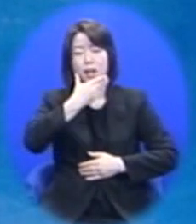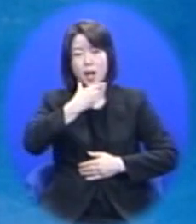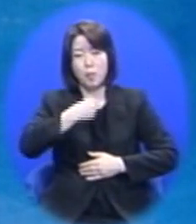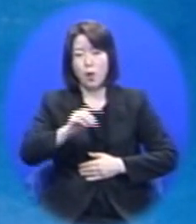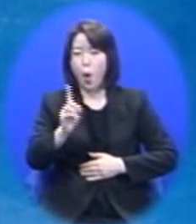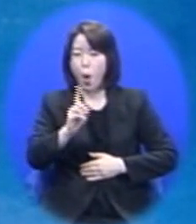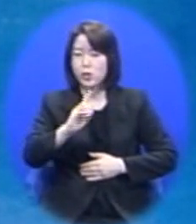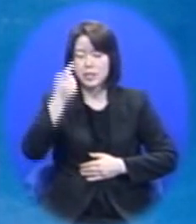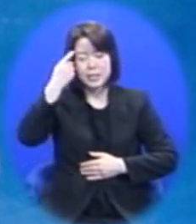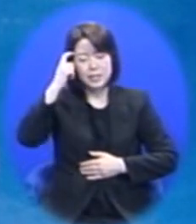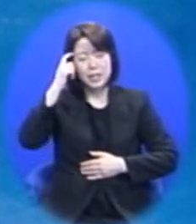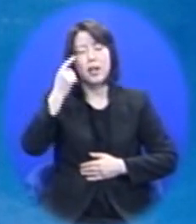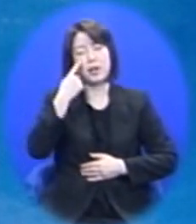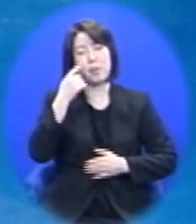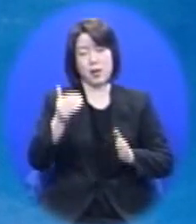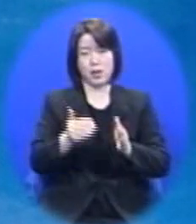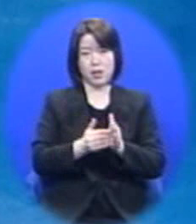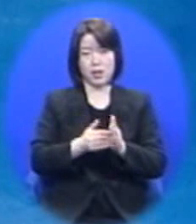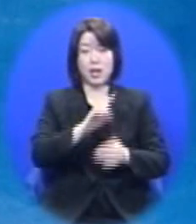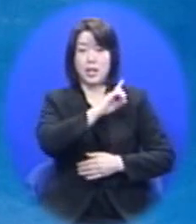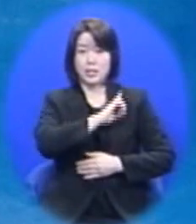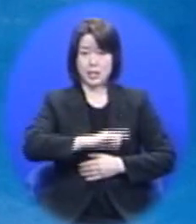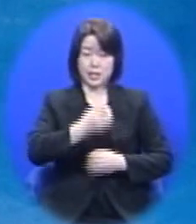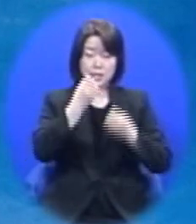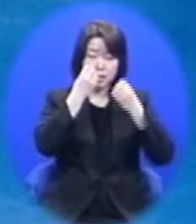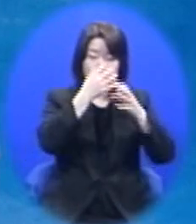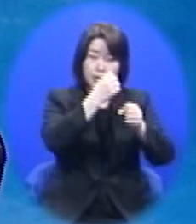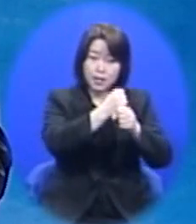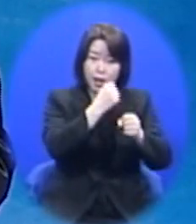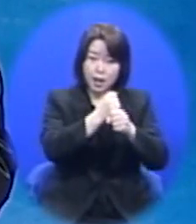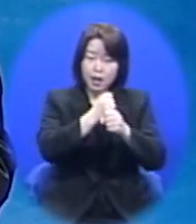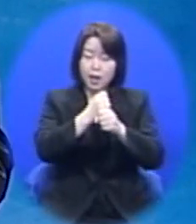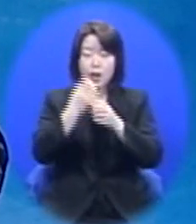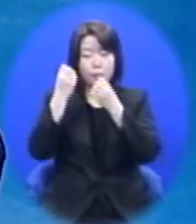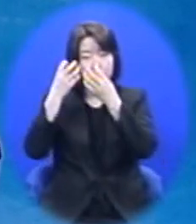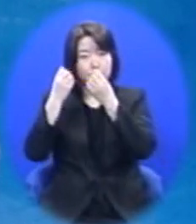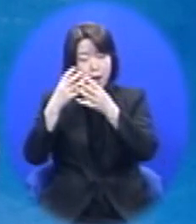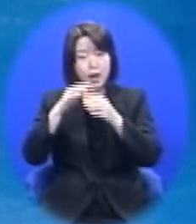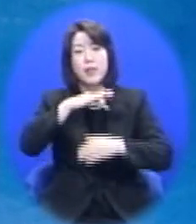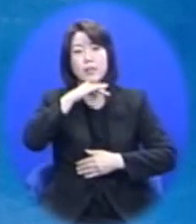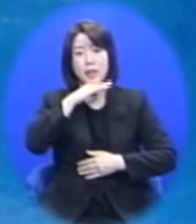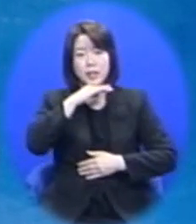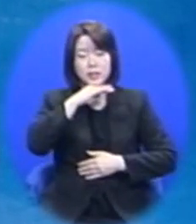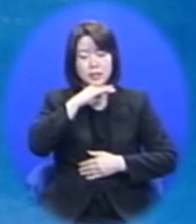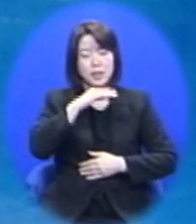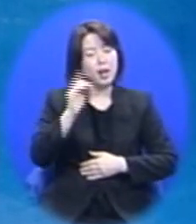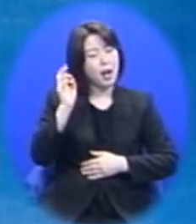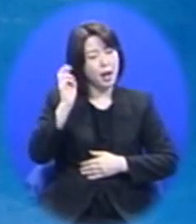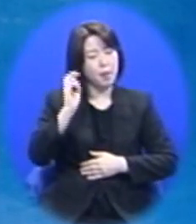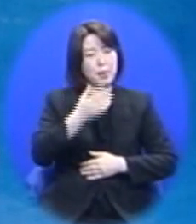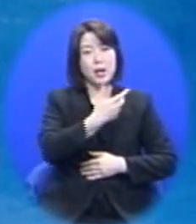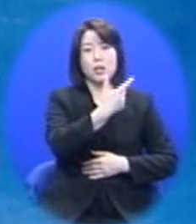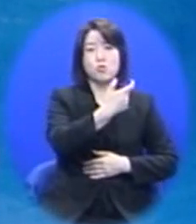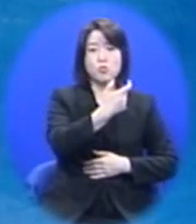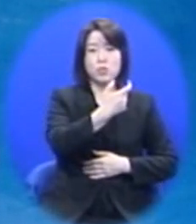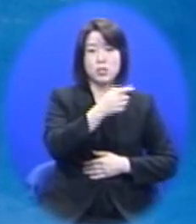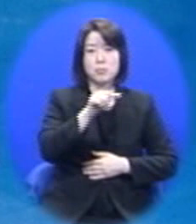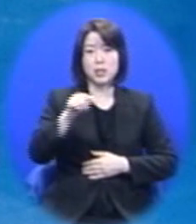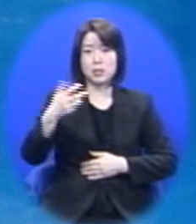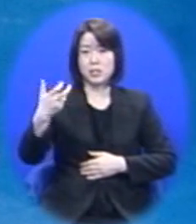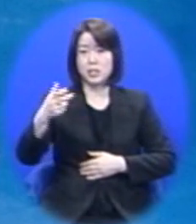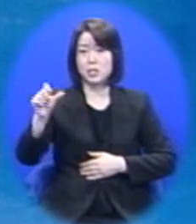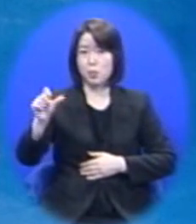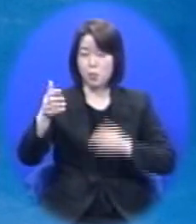되돌아보았다. 가장 생산적이고 창의적이었던 나이는 대략 60세에서 75세 때였다는